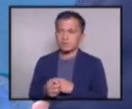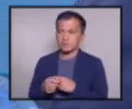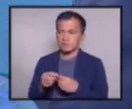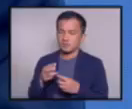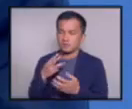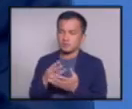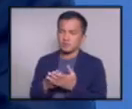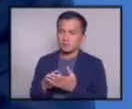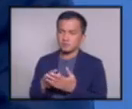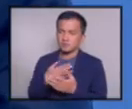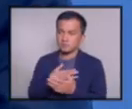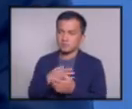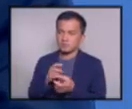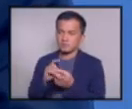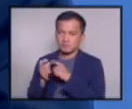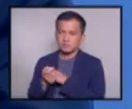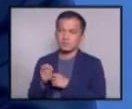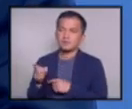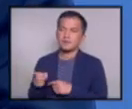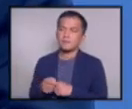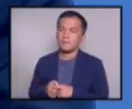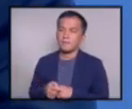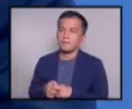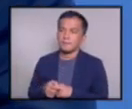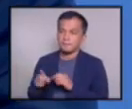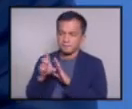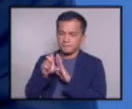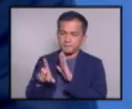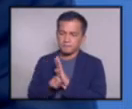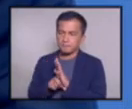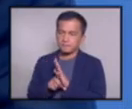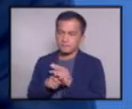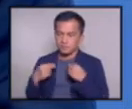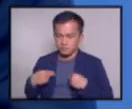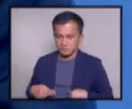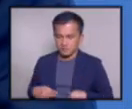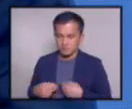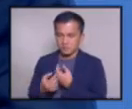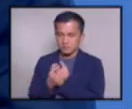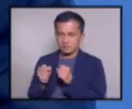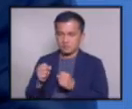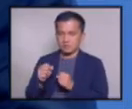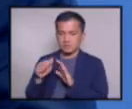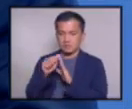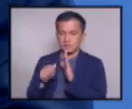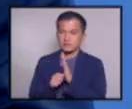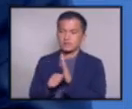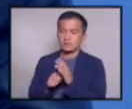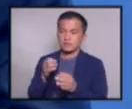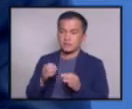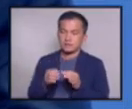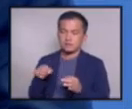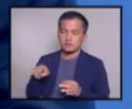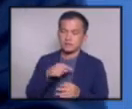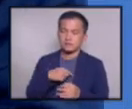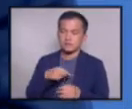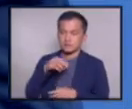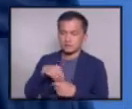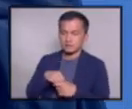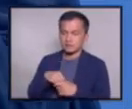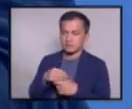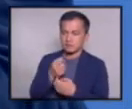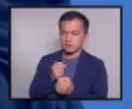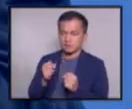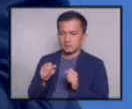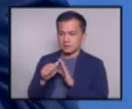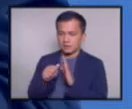gusto ko rin baguhin ang batas na Human Security Act. Sapag ito yung ating Internal Security Act, kailangan natin